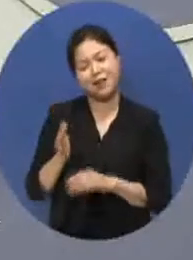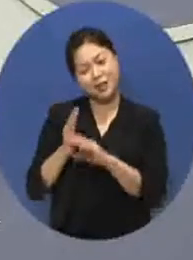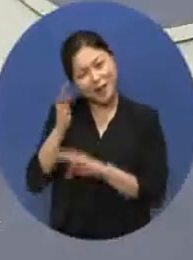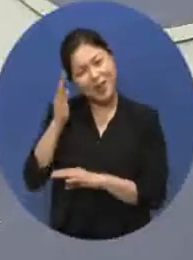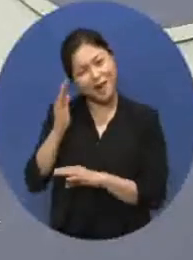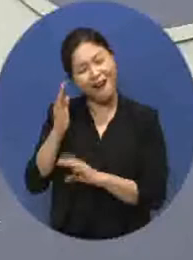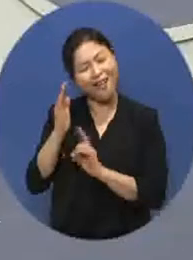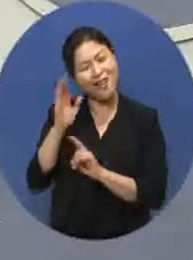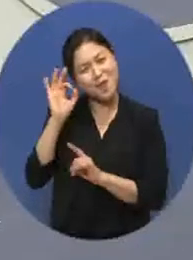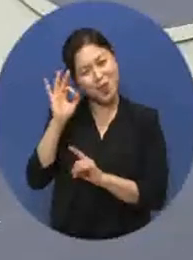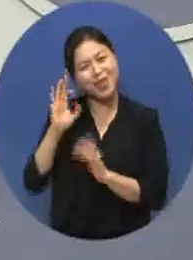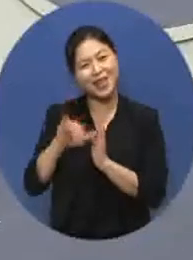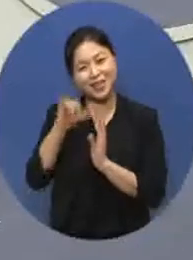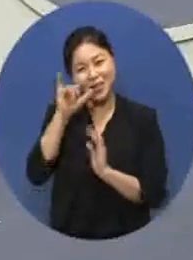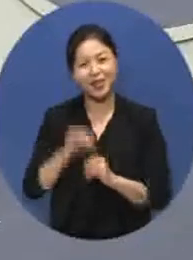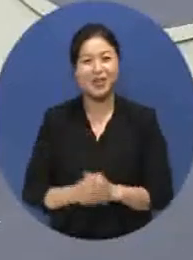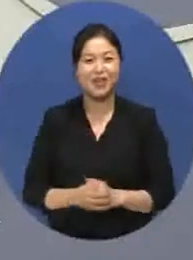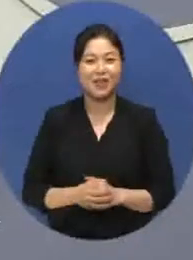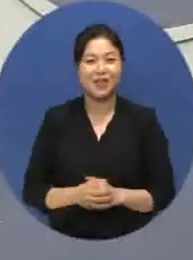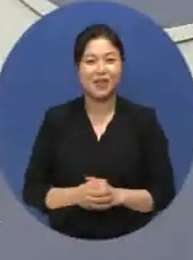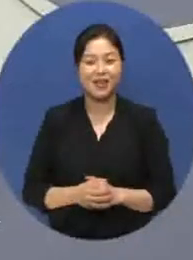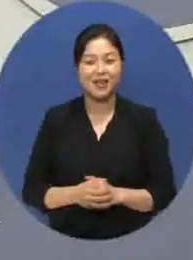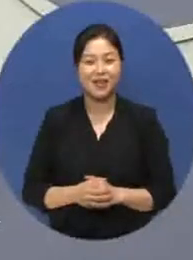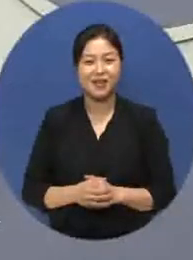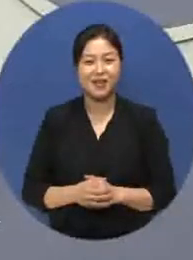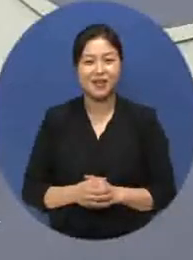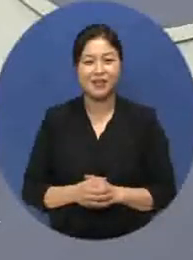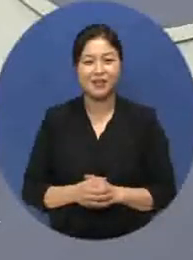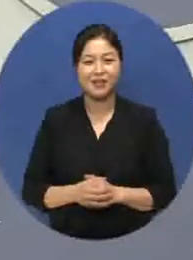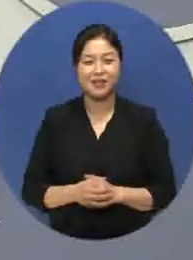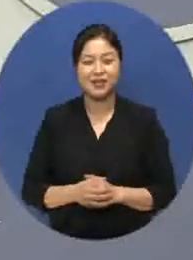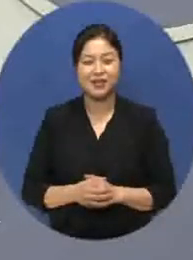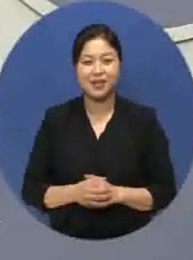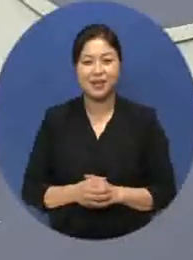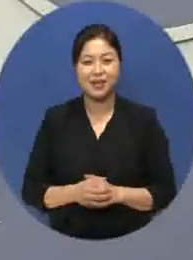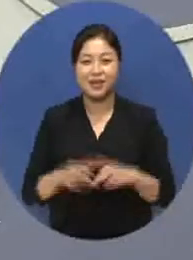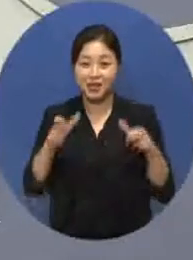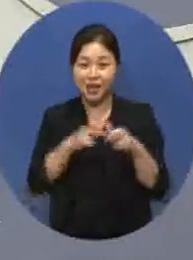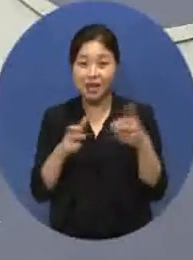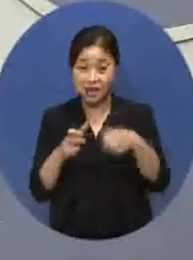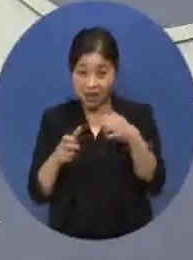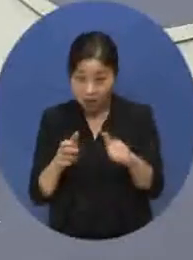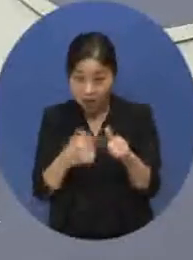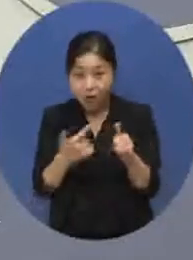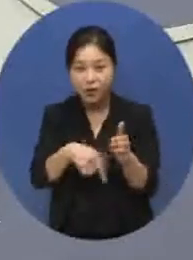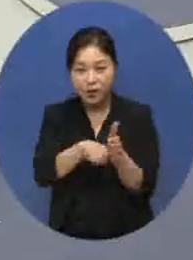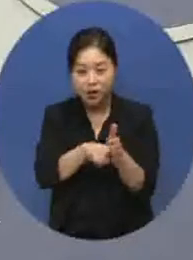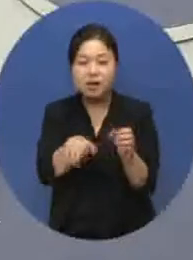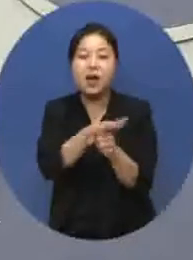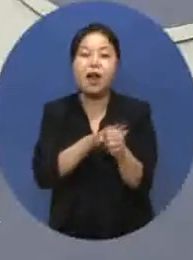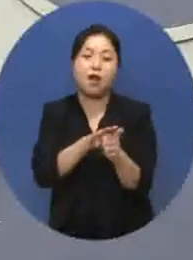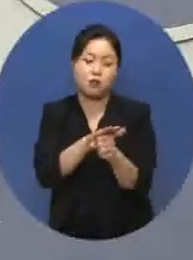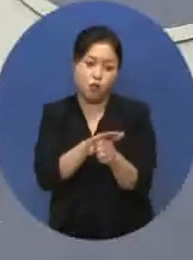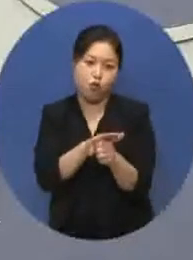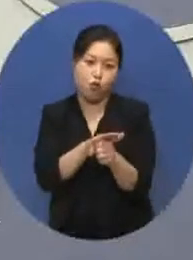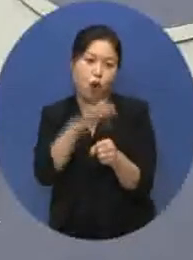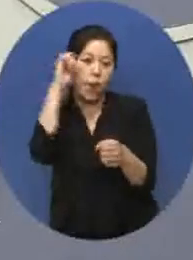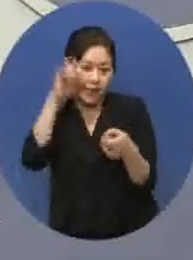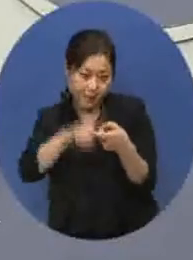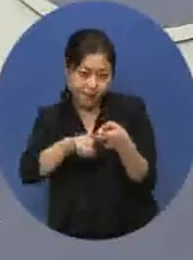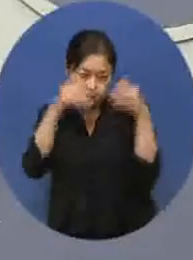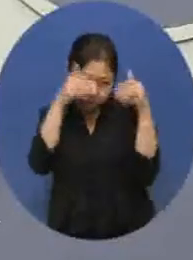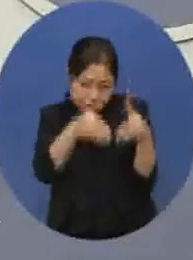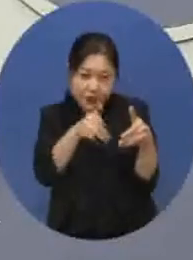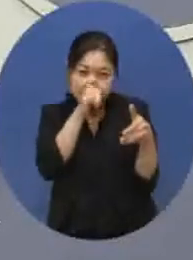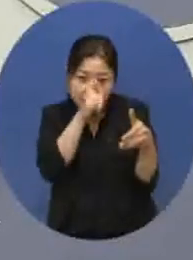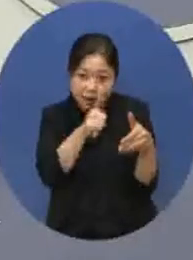하는 게 좀 보이긴 하는데 어쨌든 그 정도로 그 자녀분을 위해서 사랑을 가지고 관심을 가지고